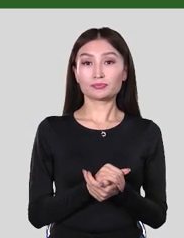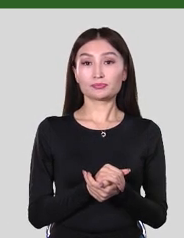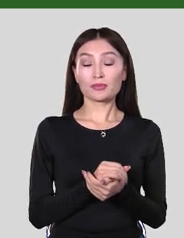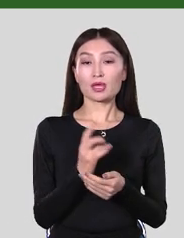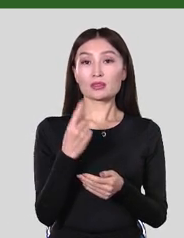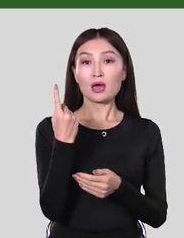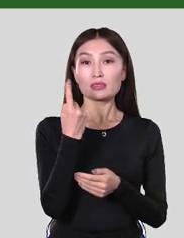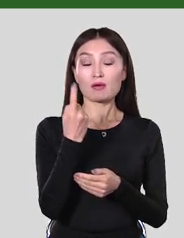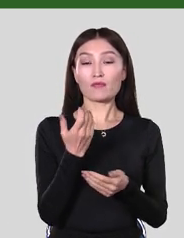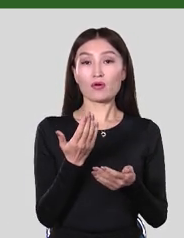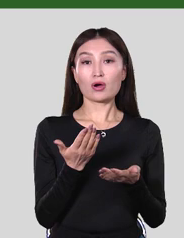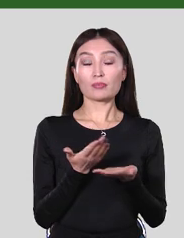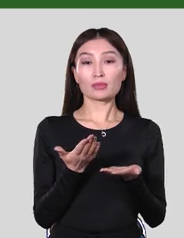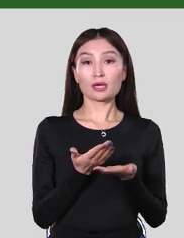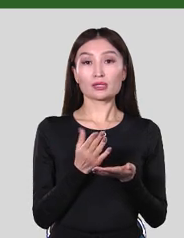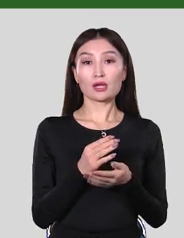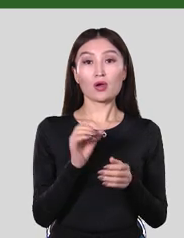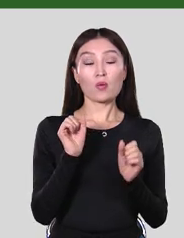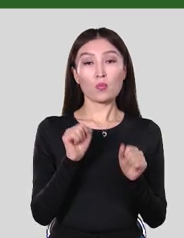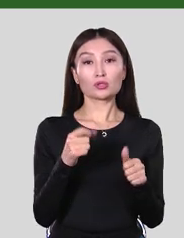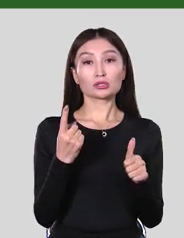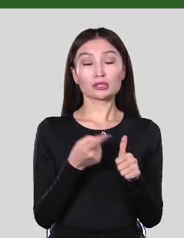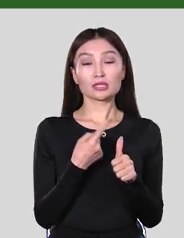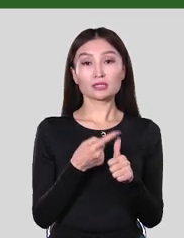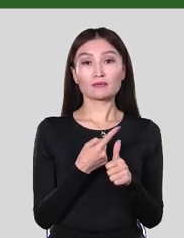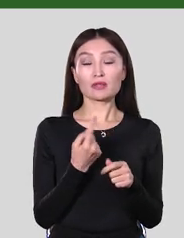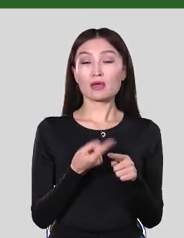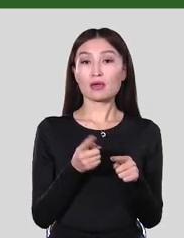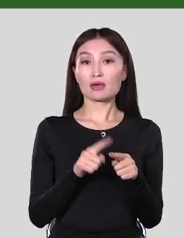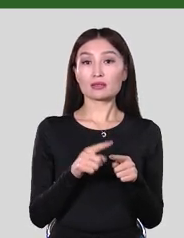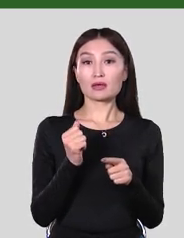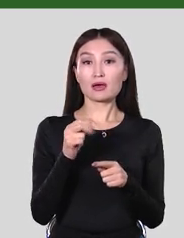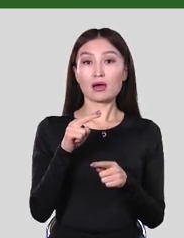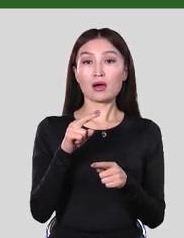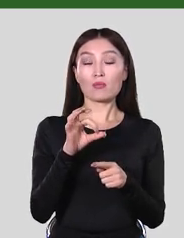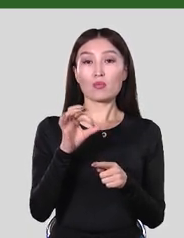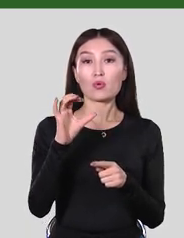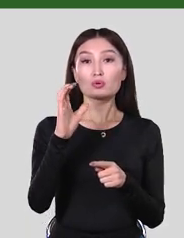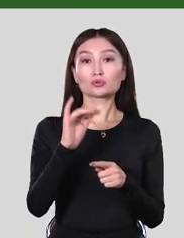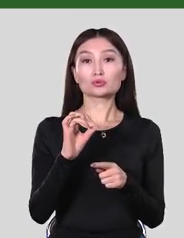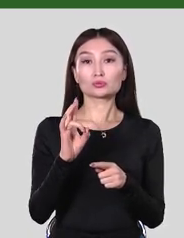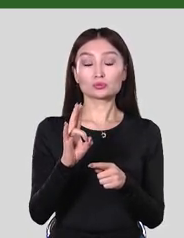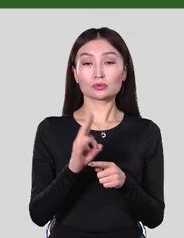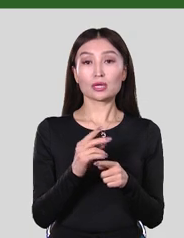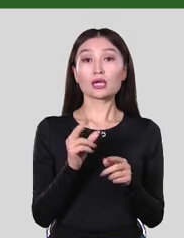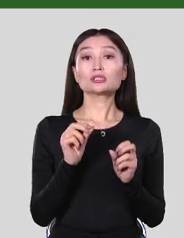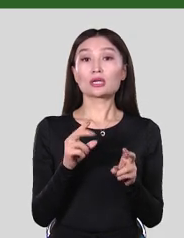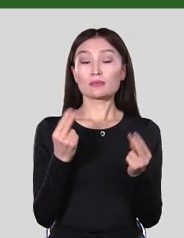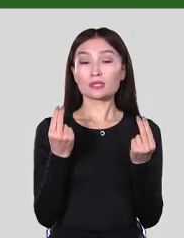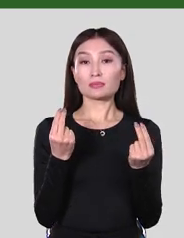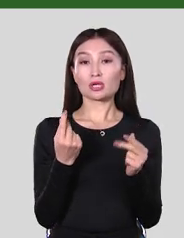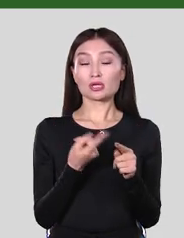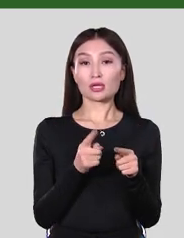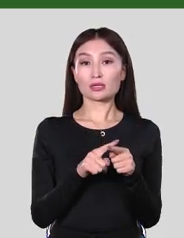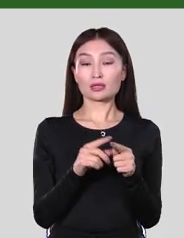На одного обитателя все-таки можно назвать – это опоссум. Чем же замечателен этот